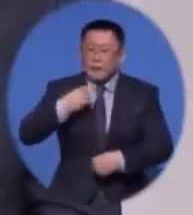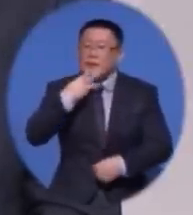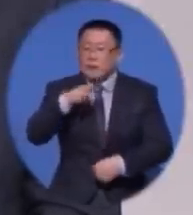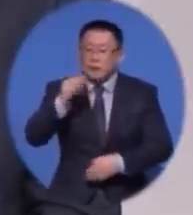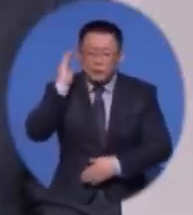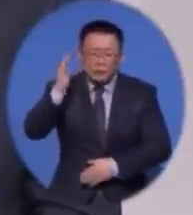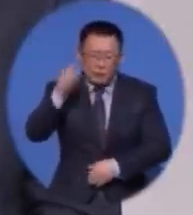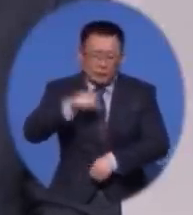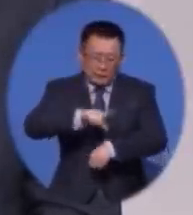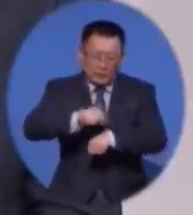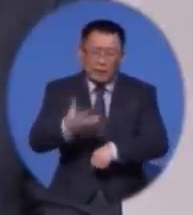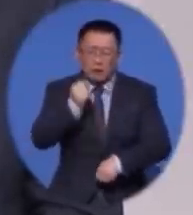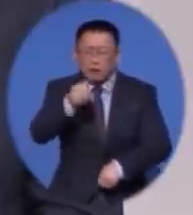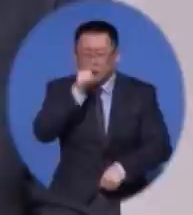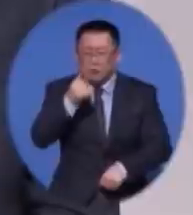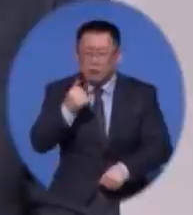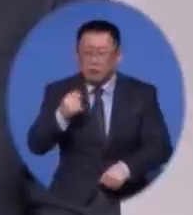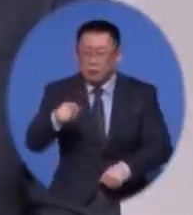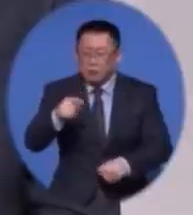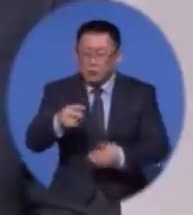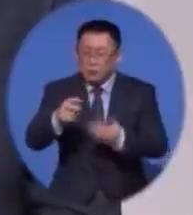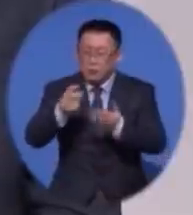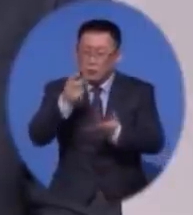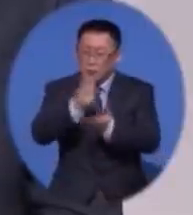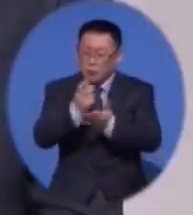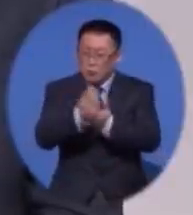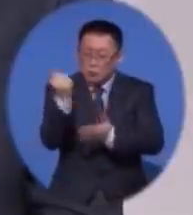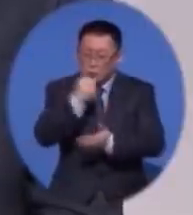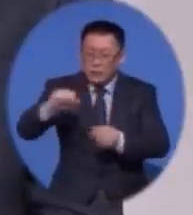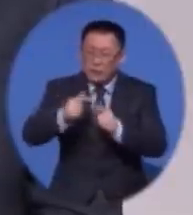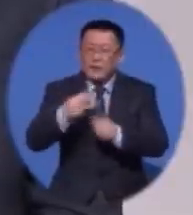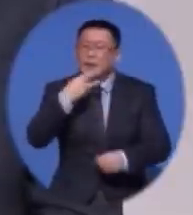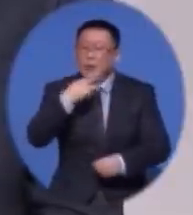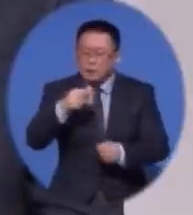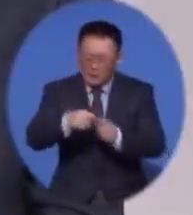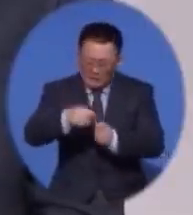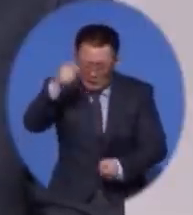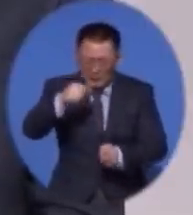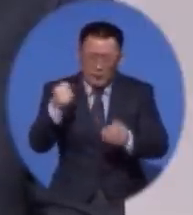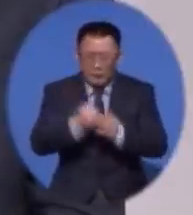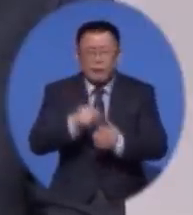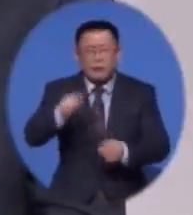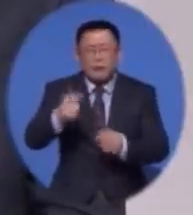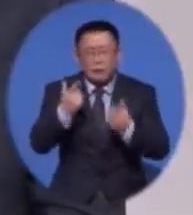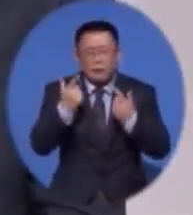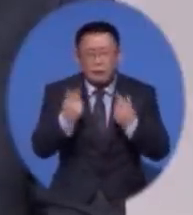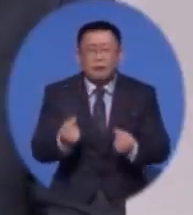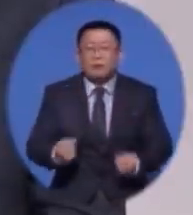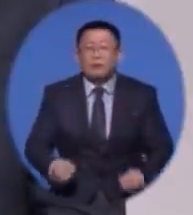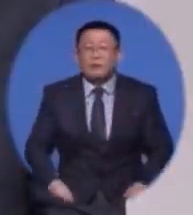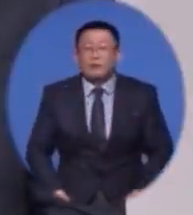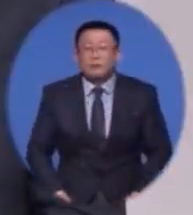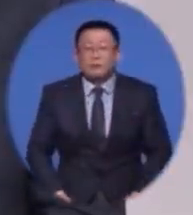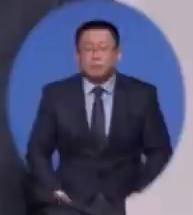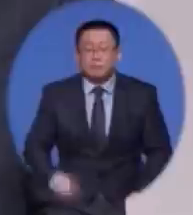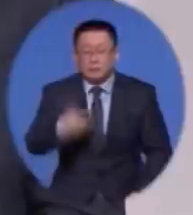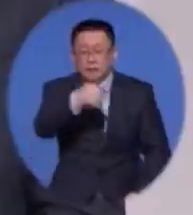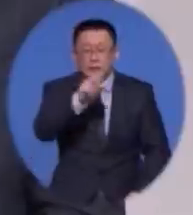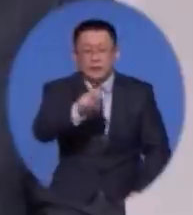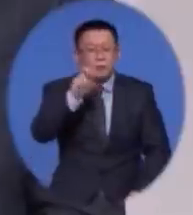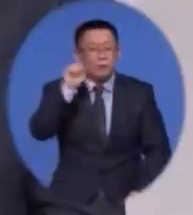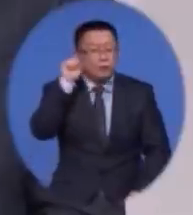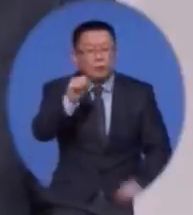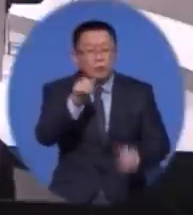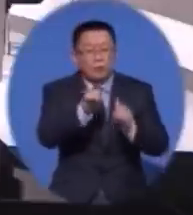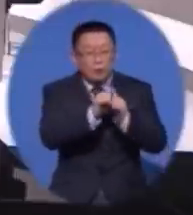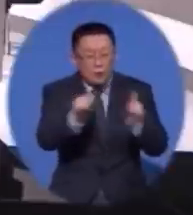시간이 있습니다. 그래서 룰을 어긴 게 아니라 이 3분이라는 시간이 길기 때문에 그렇게 보였던 것이라고 생각이 되고요. 김지태 후보에게